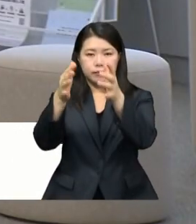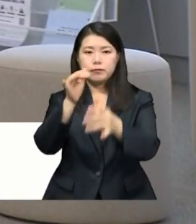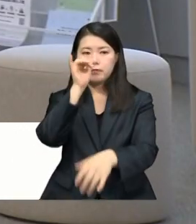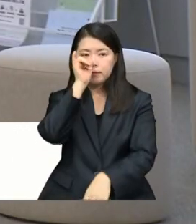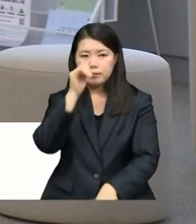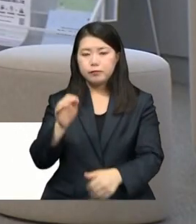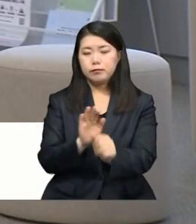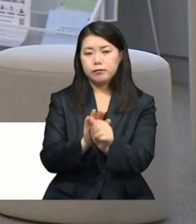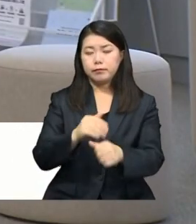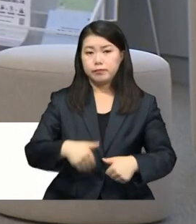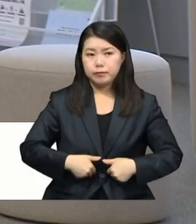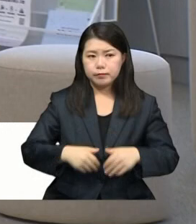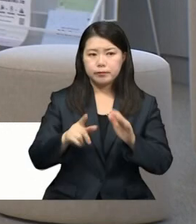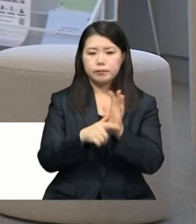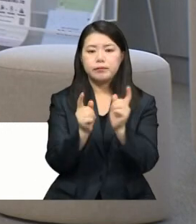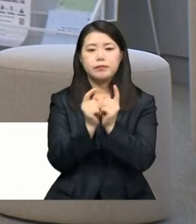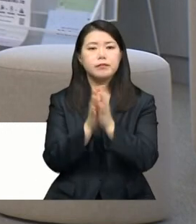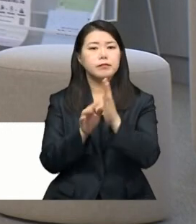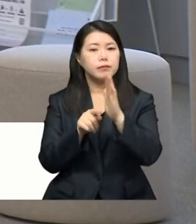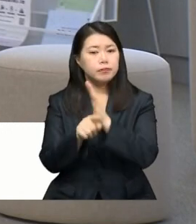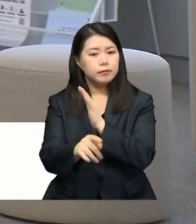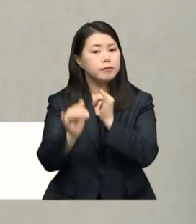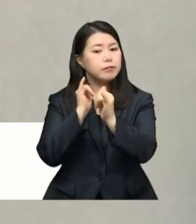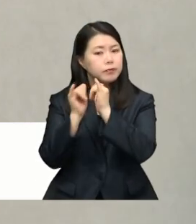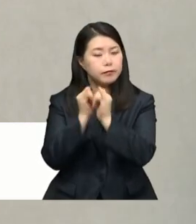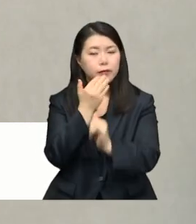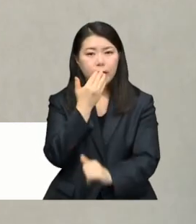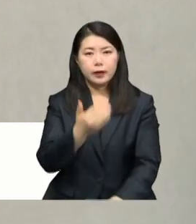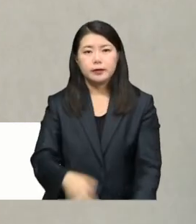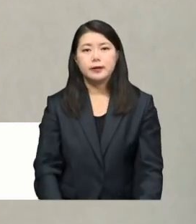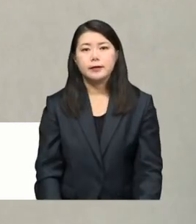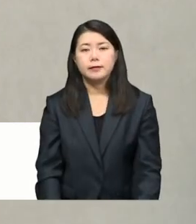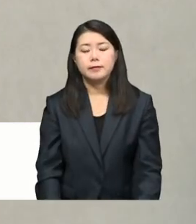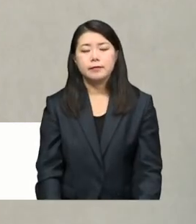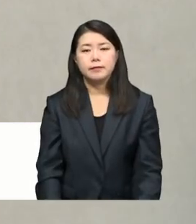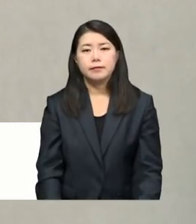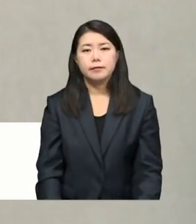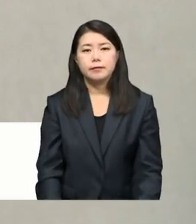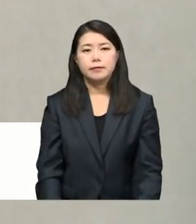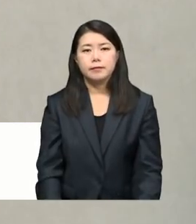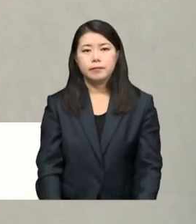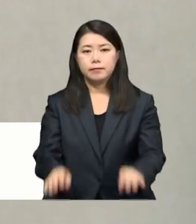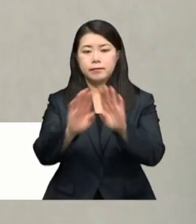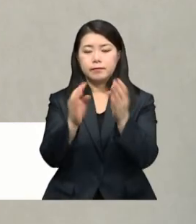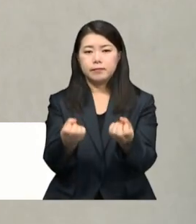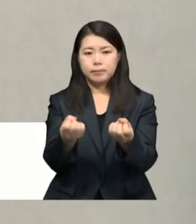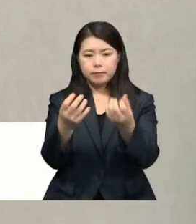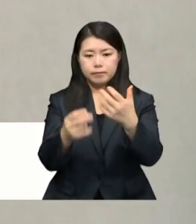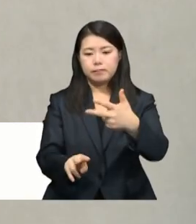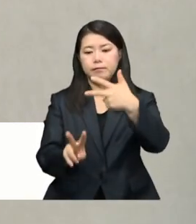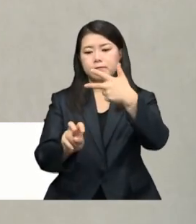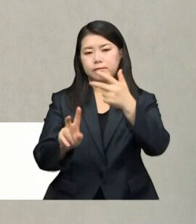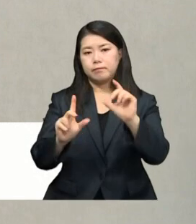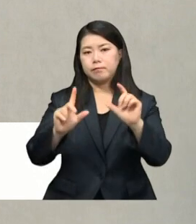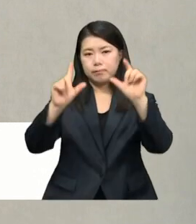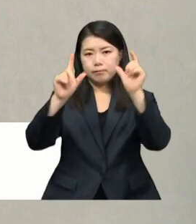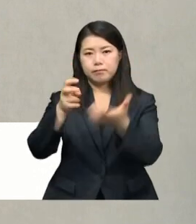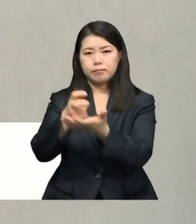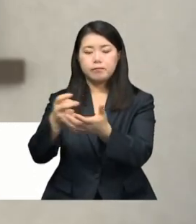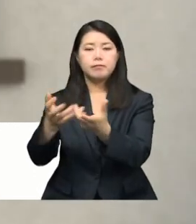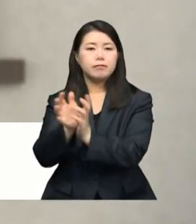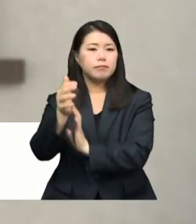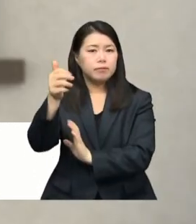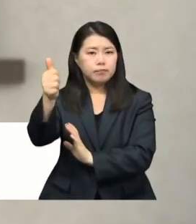지원이 필요한 경우 직접 방문하거나 전화상담도 가능합니다 한 소식은 22일 박성재 법무부